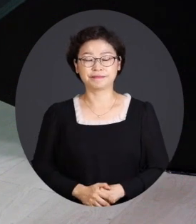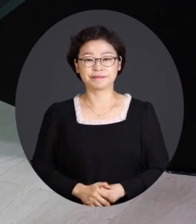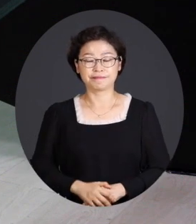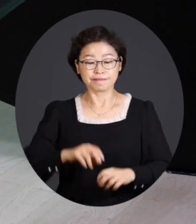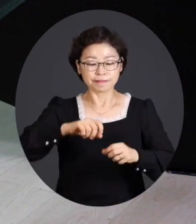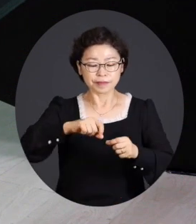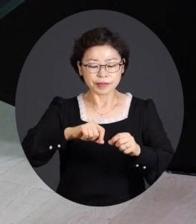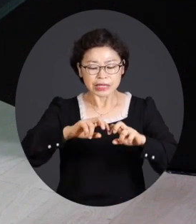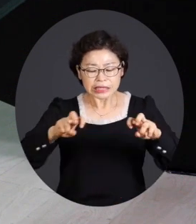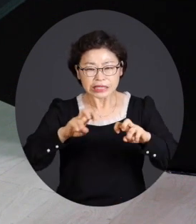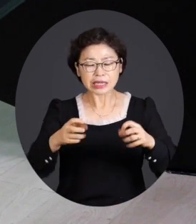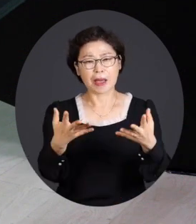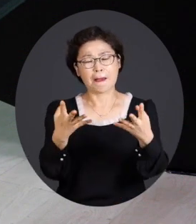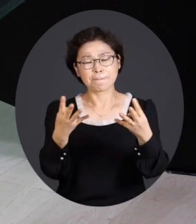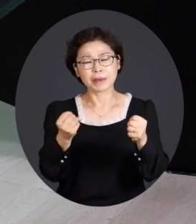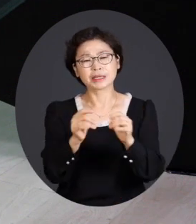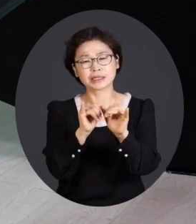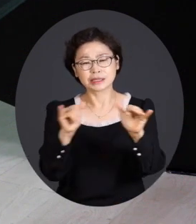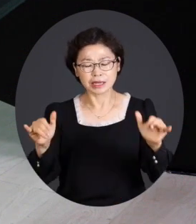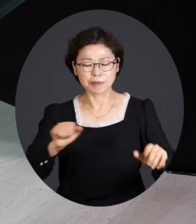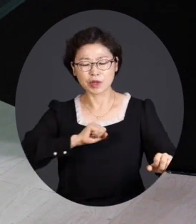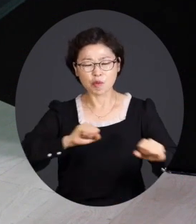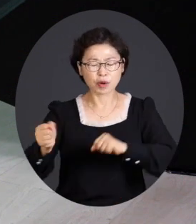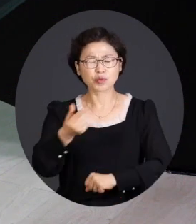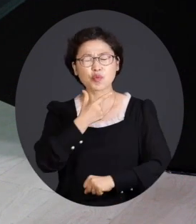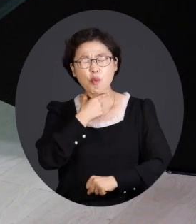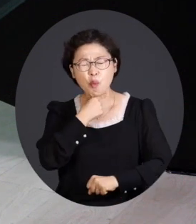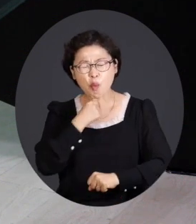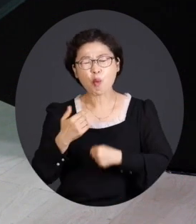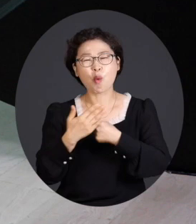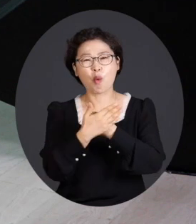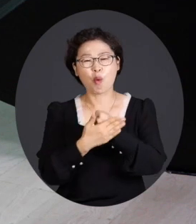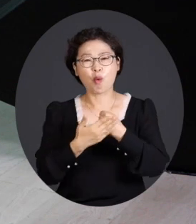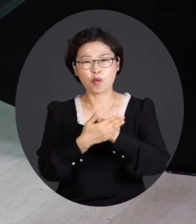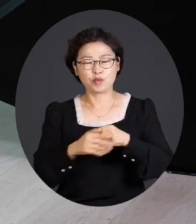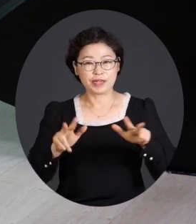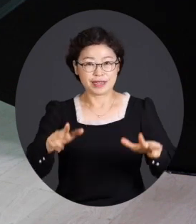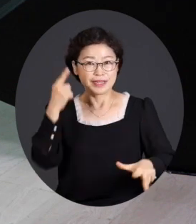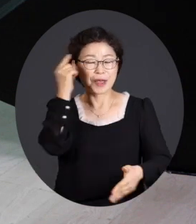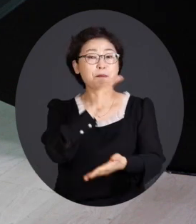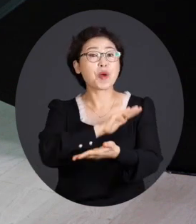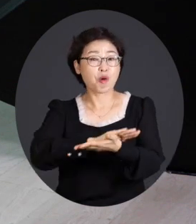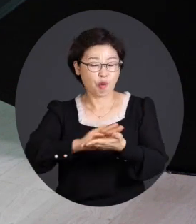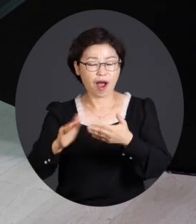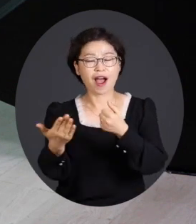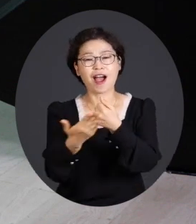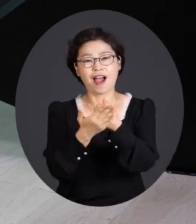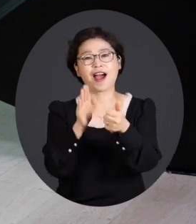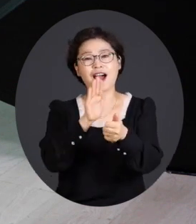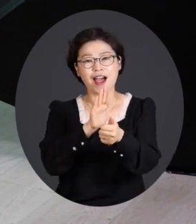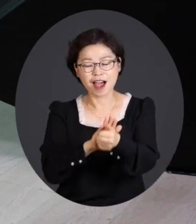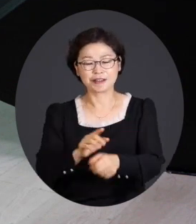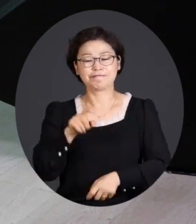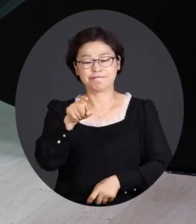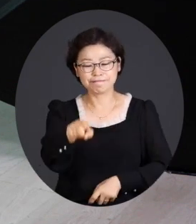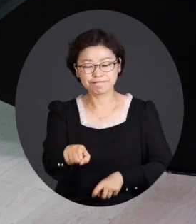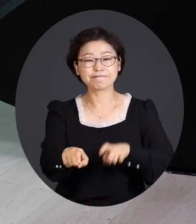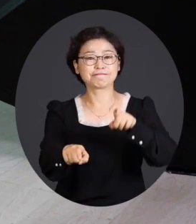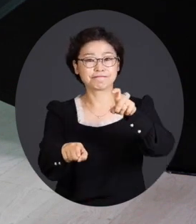진상규명을 바라는 많은 이들의 투쟁과 열망 덕분에 평화와 상생의 길로 한 발짝 더